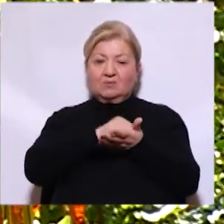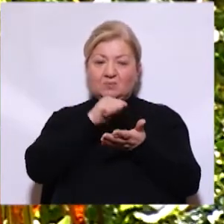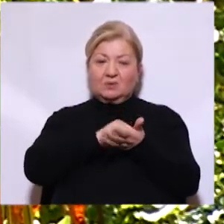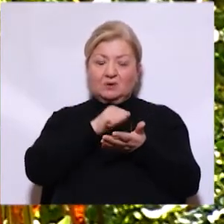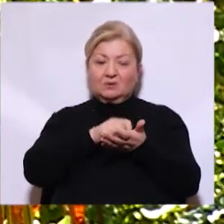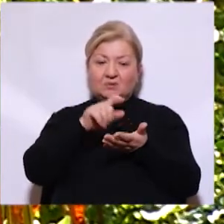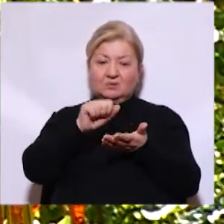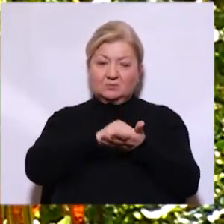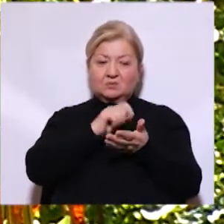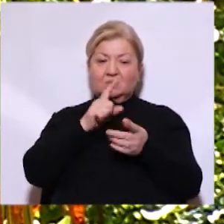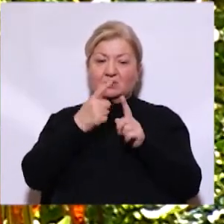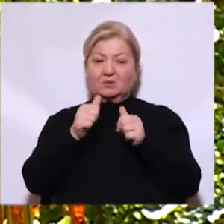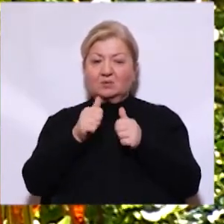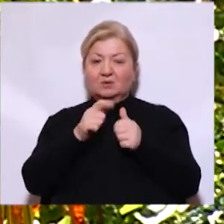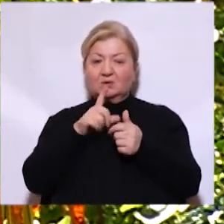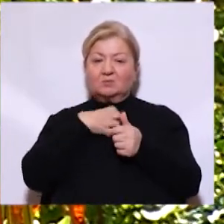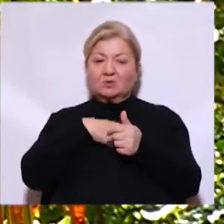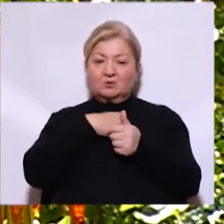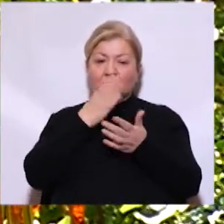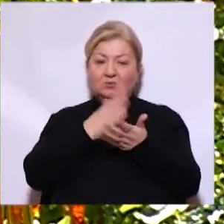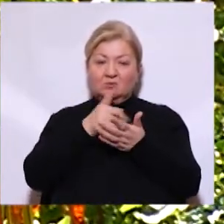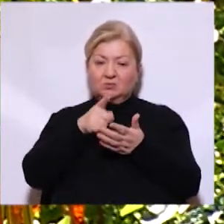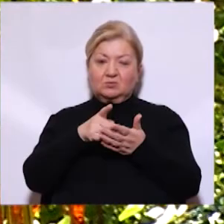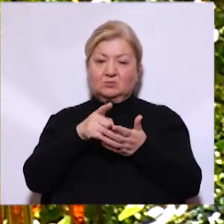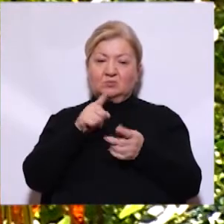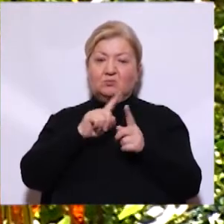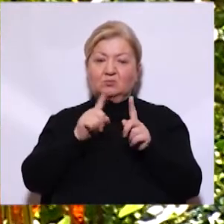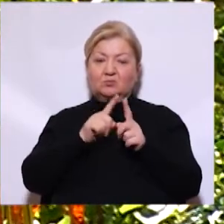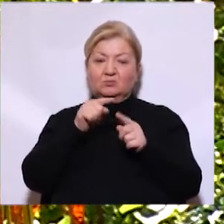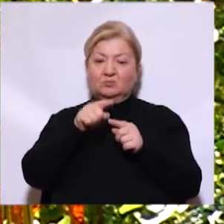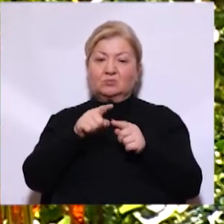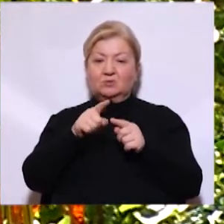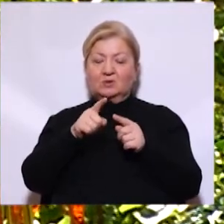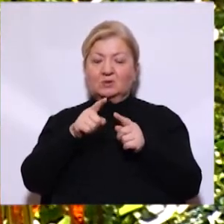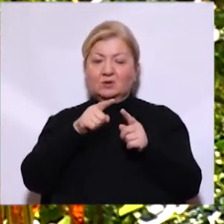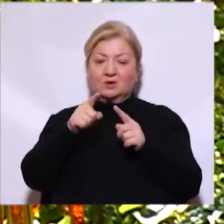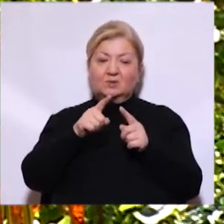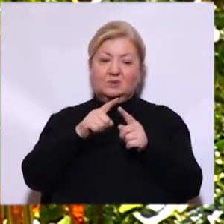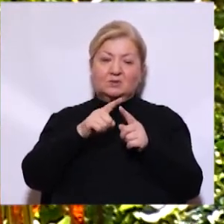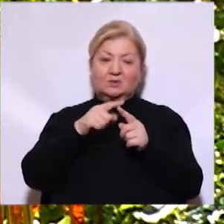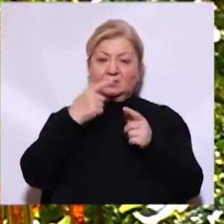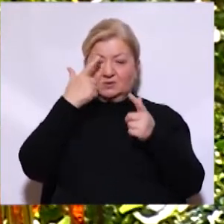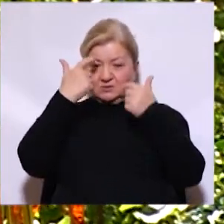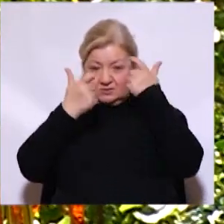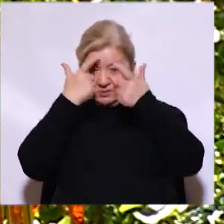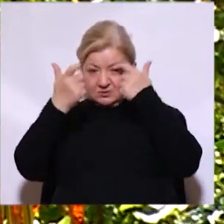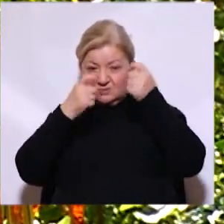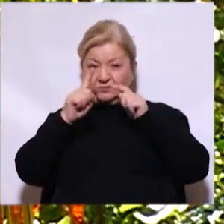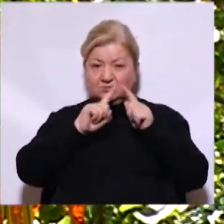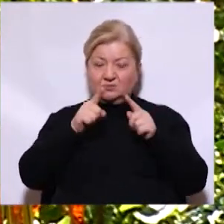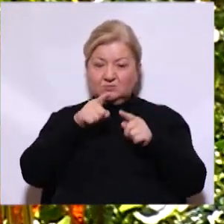მედია ციგნიერებაზე. ანუ რამდენად მნიშვნელოვანია, რომ მედია ციგნიერების უნარი გქონდეთ იმისათვის, რომ მანიპულაციის ან